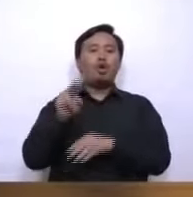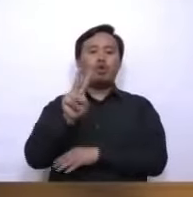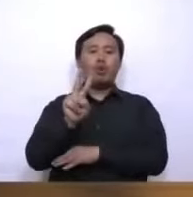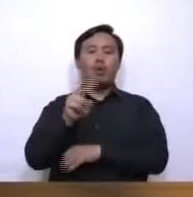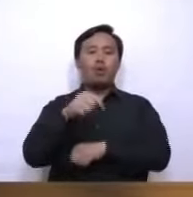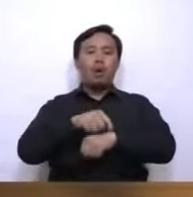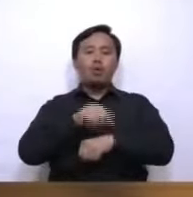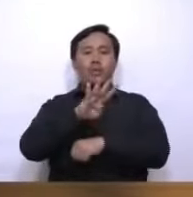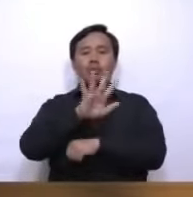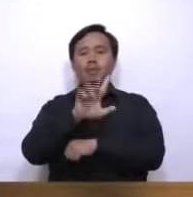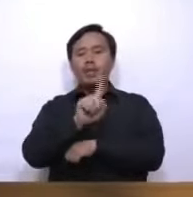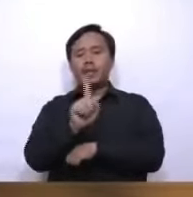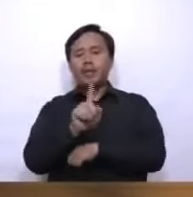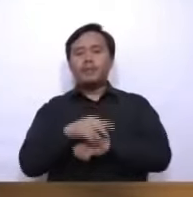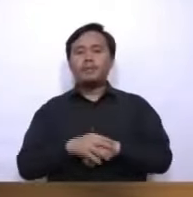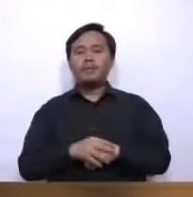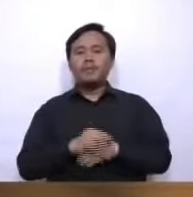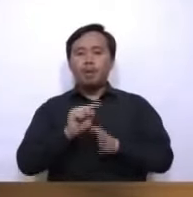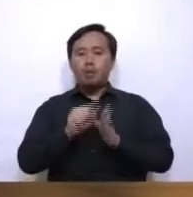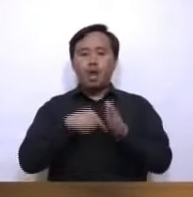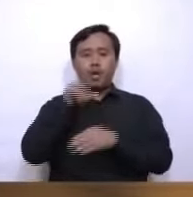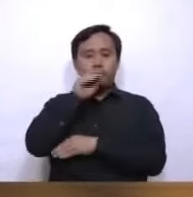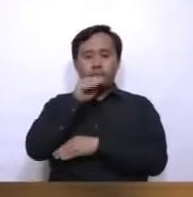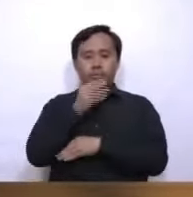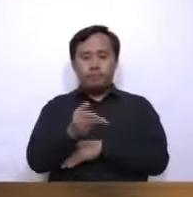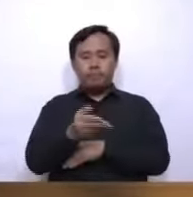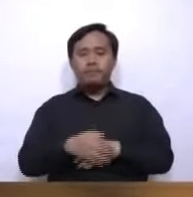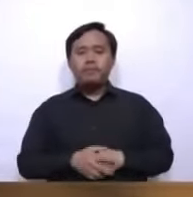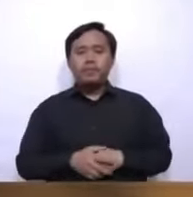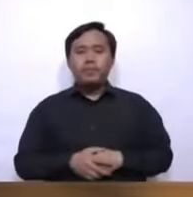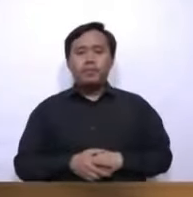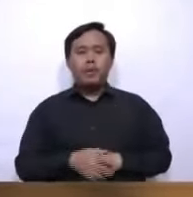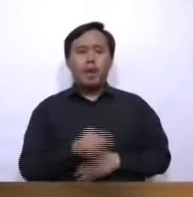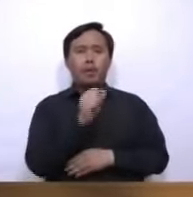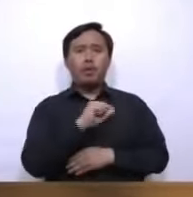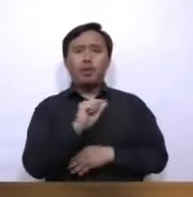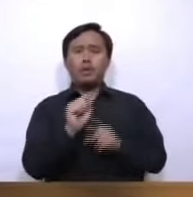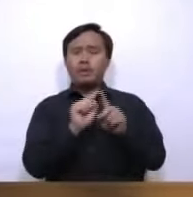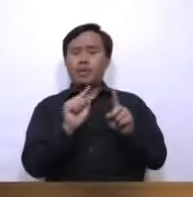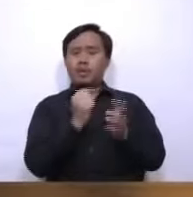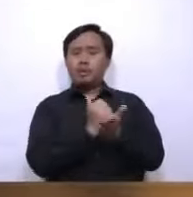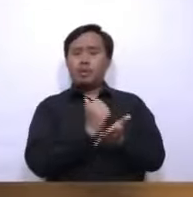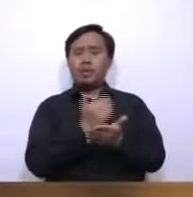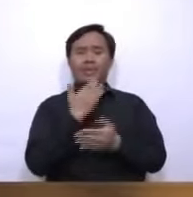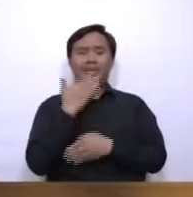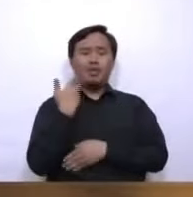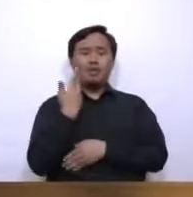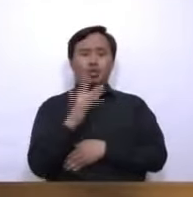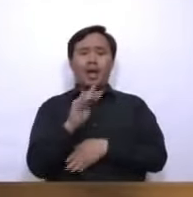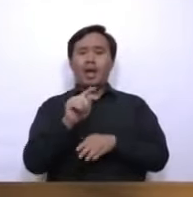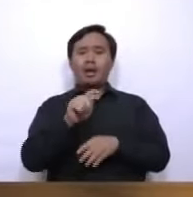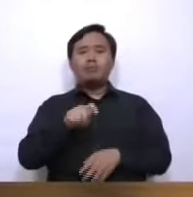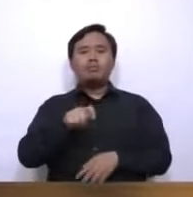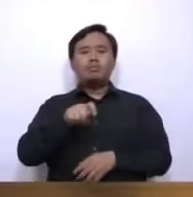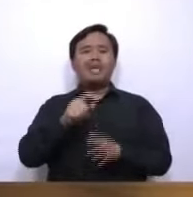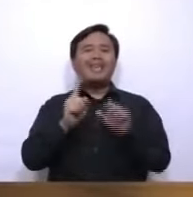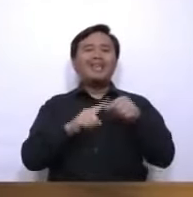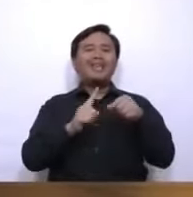2 dalam waktu 45 detik dimulai sejak berbicara. Ya betul, jadi sudah terungkap bahwasannya kuncinya adalah